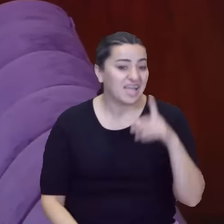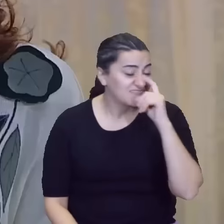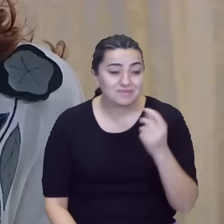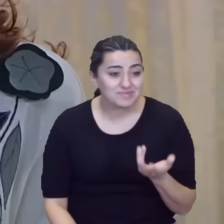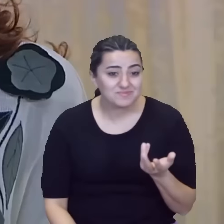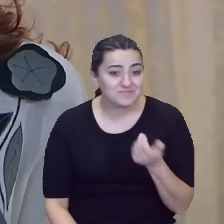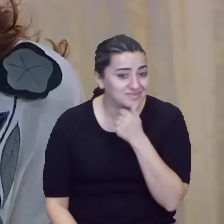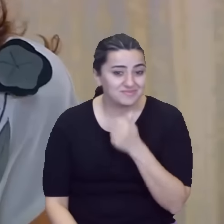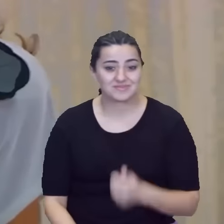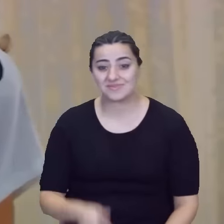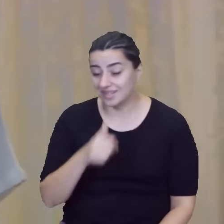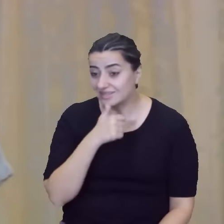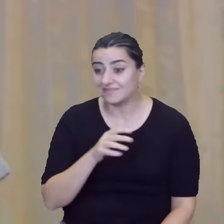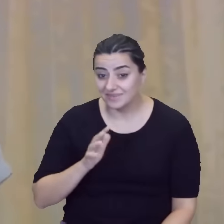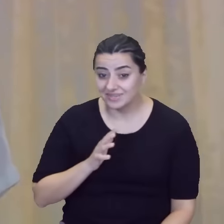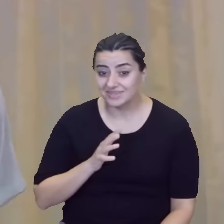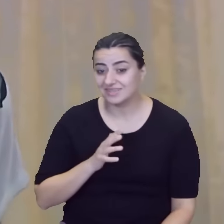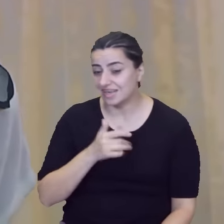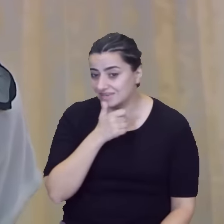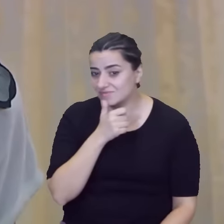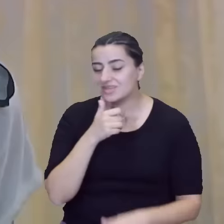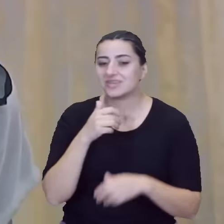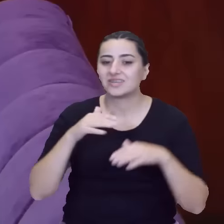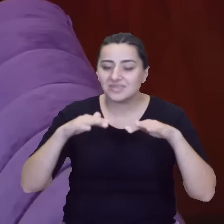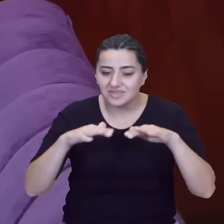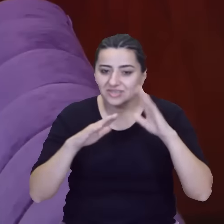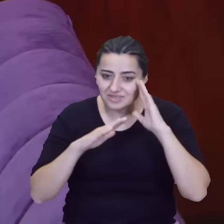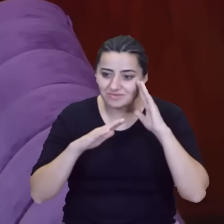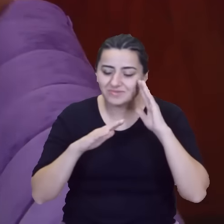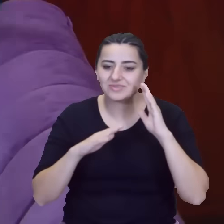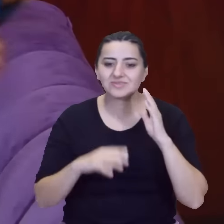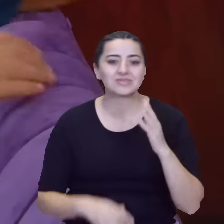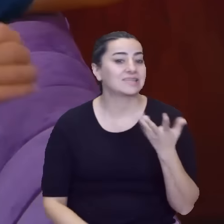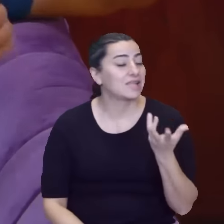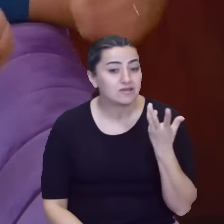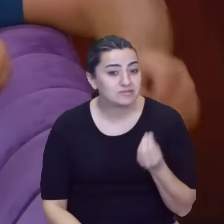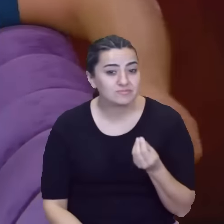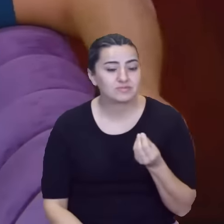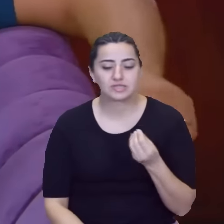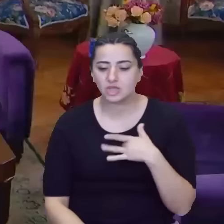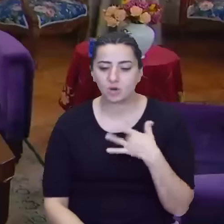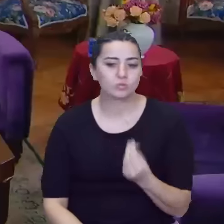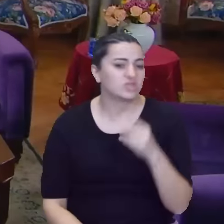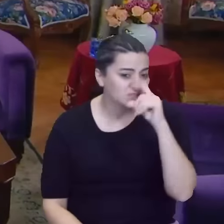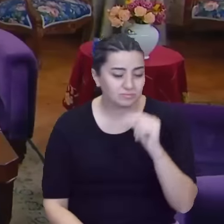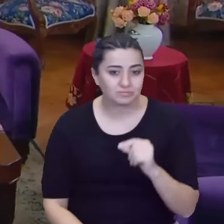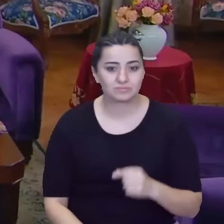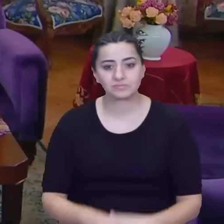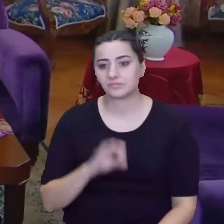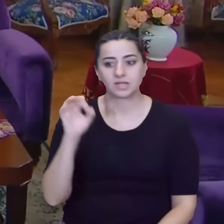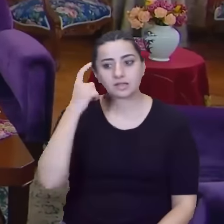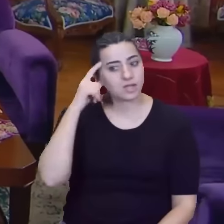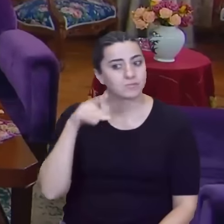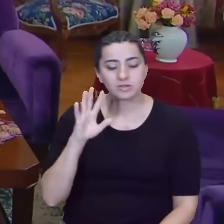Adam kimmiş? Ay adam şimdi var ya. Böyle adam yatıyormuş sırt üstü. Tamam mı? Gitmişler ya, bakmışlar. Ya anladım. Birden tamam. Kim, canlanmış. Kimmiş? Ay hiç